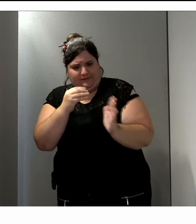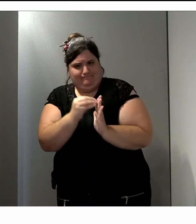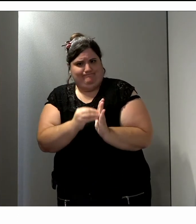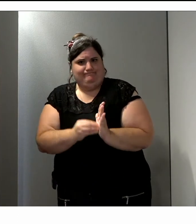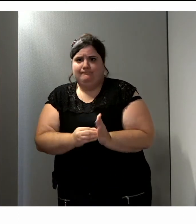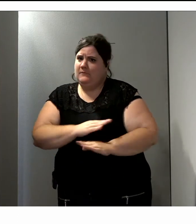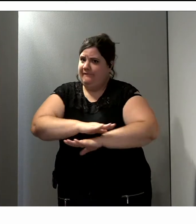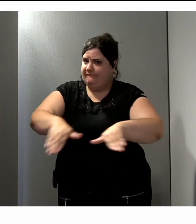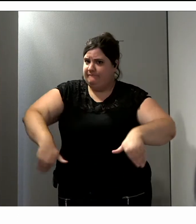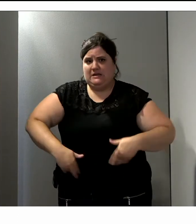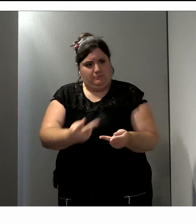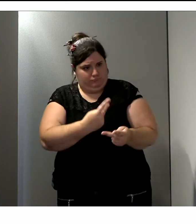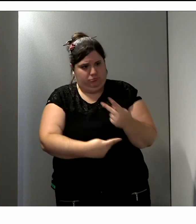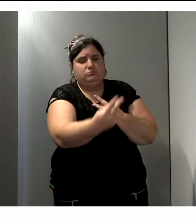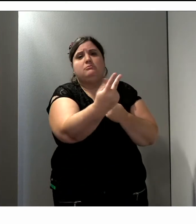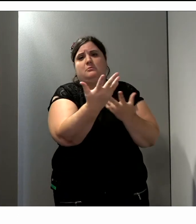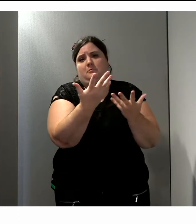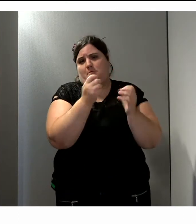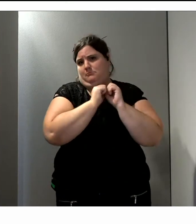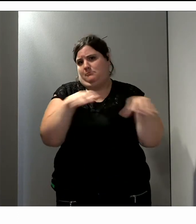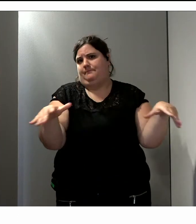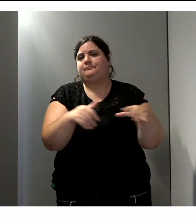observations finales pour la France où